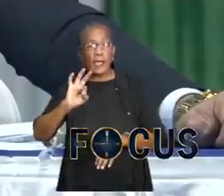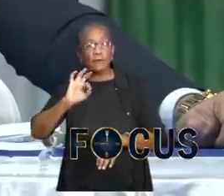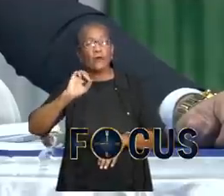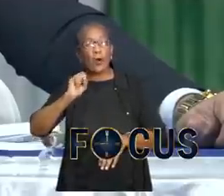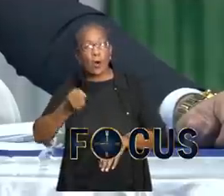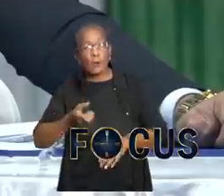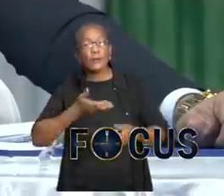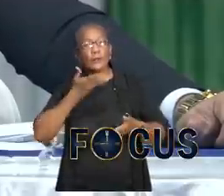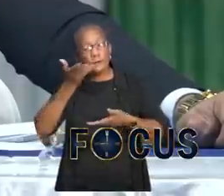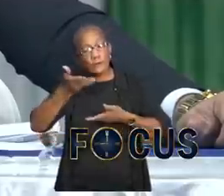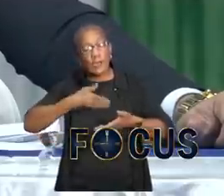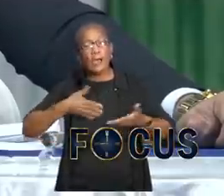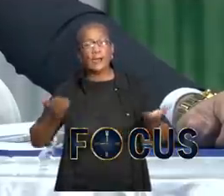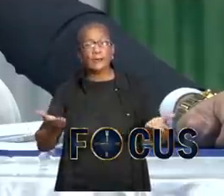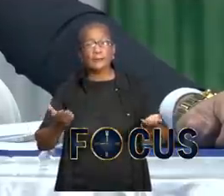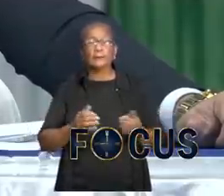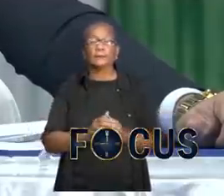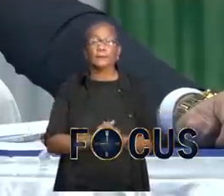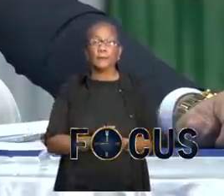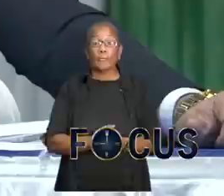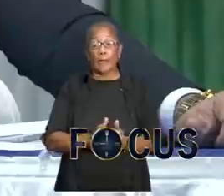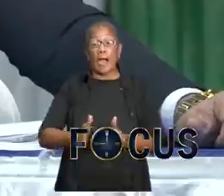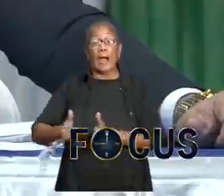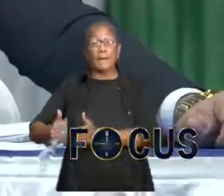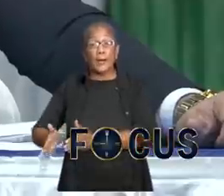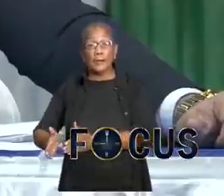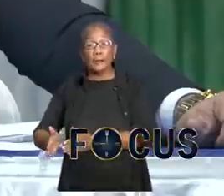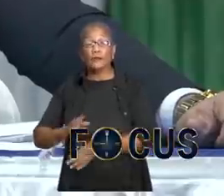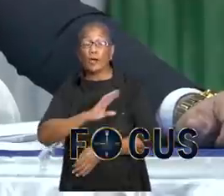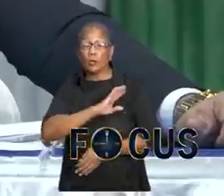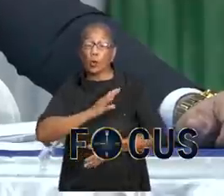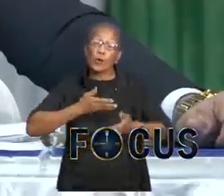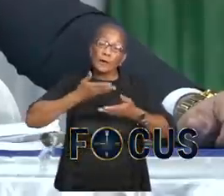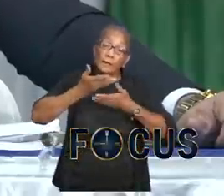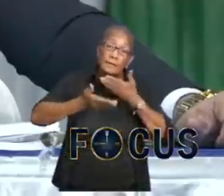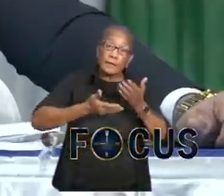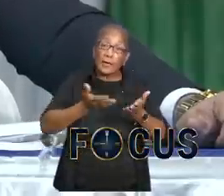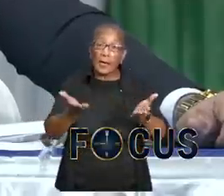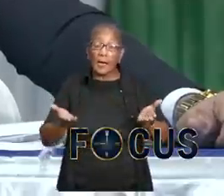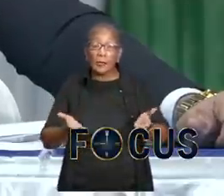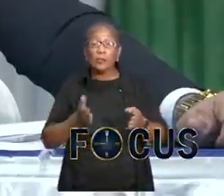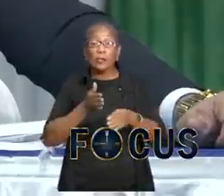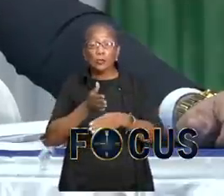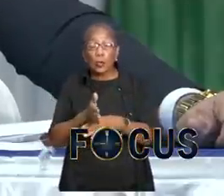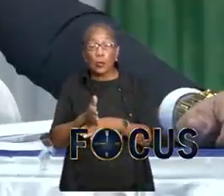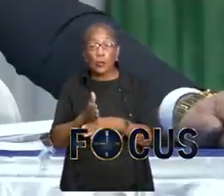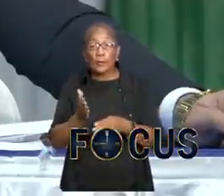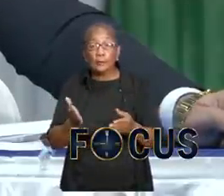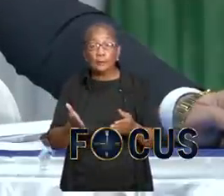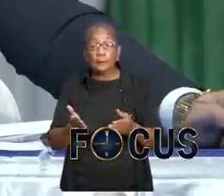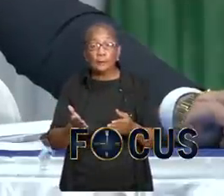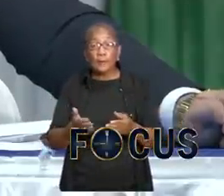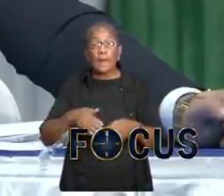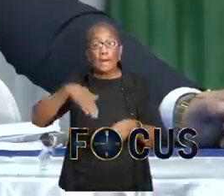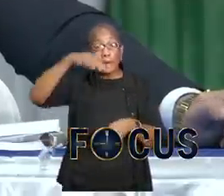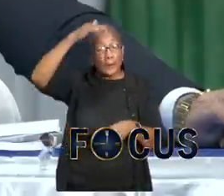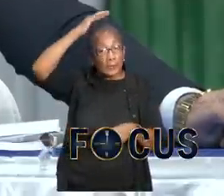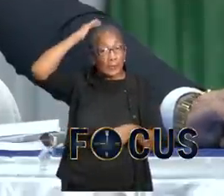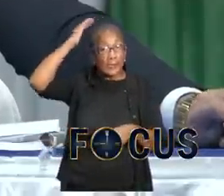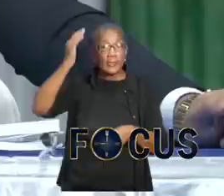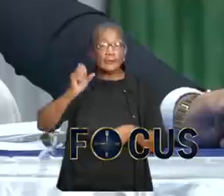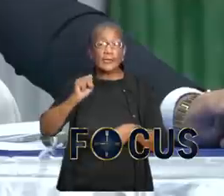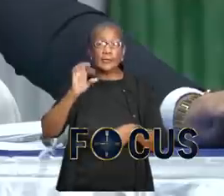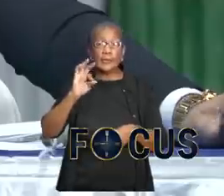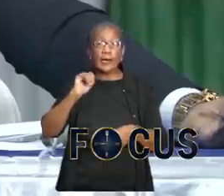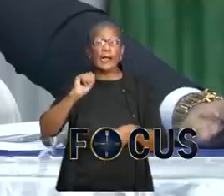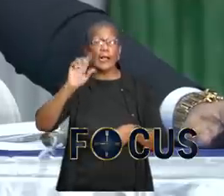zullen staan. Apart daarvan was er ook een vraag gesteld door de heer Besham Chandralal,